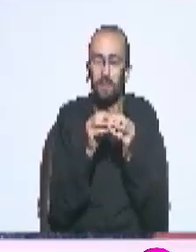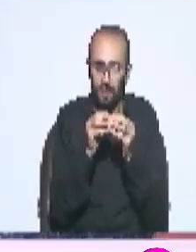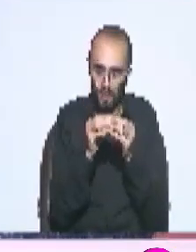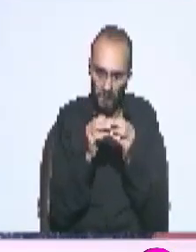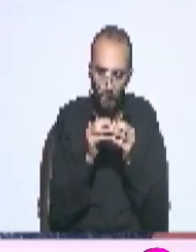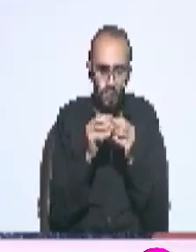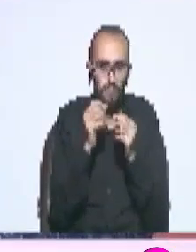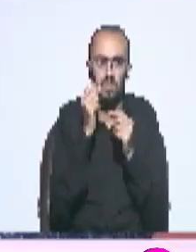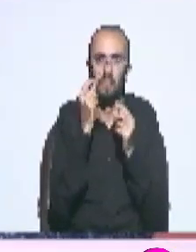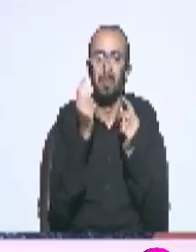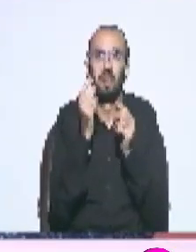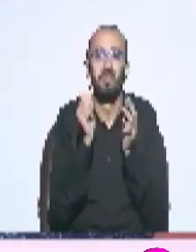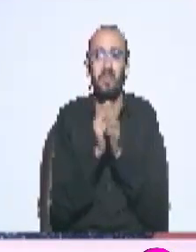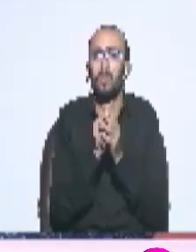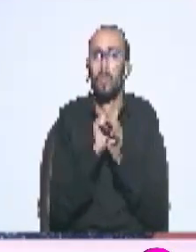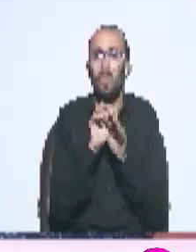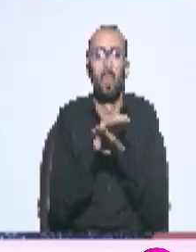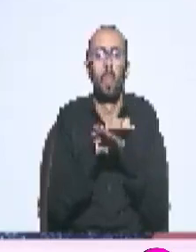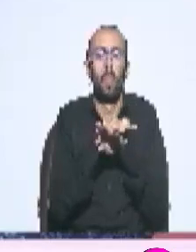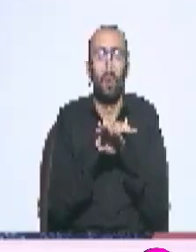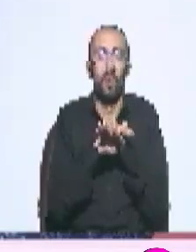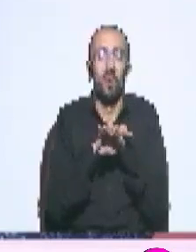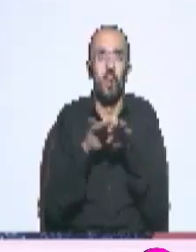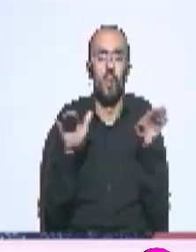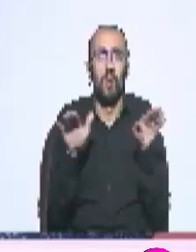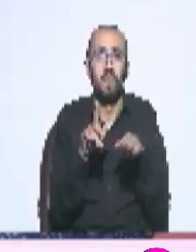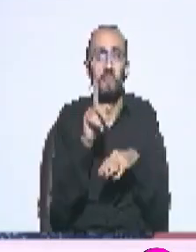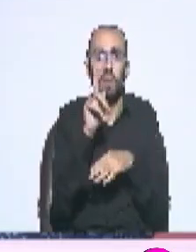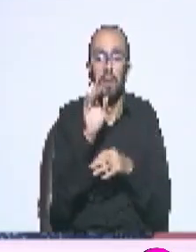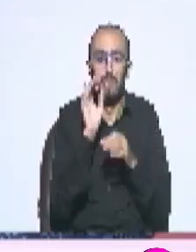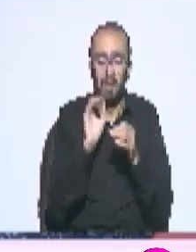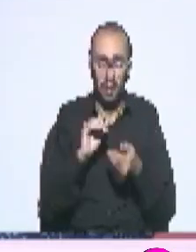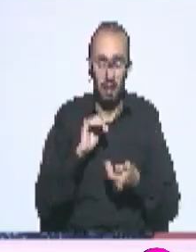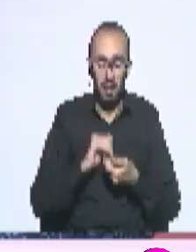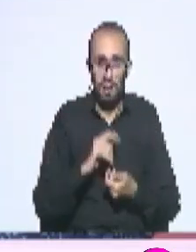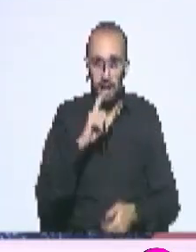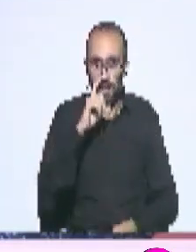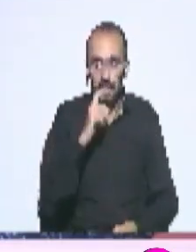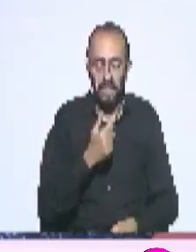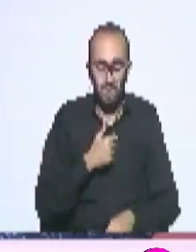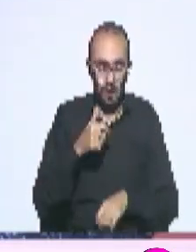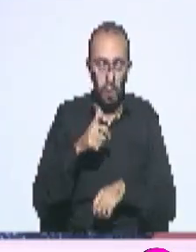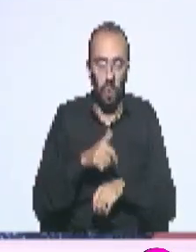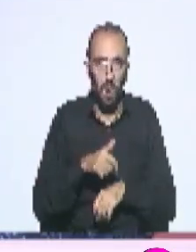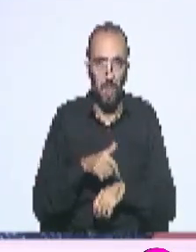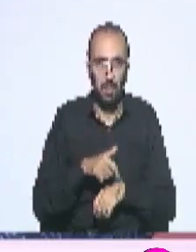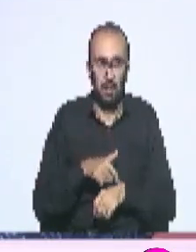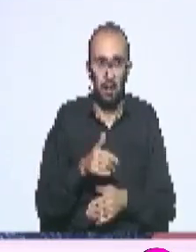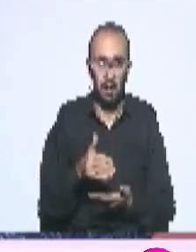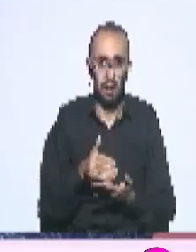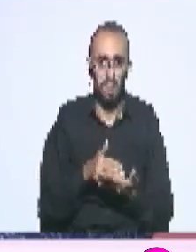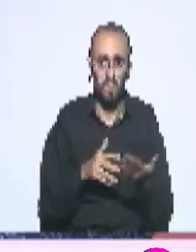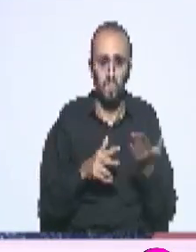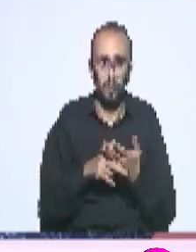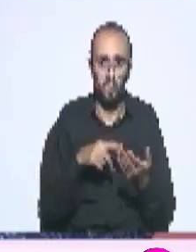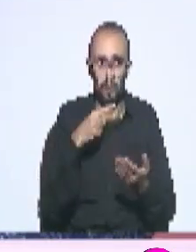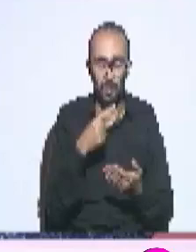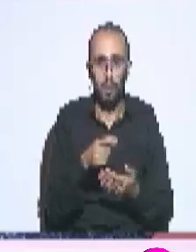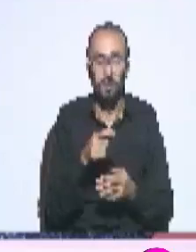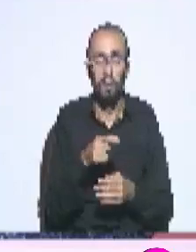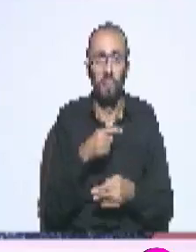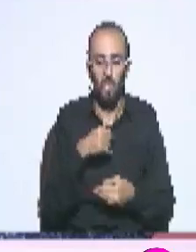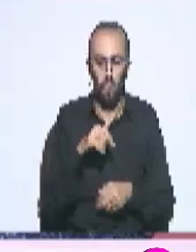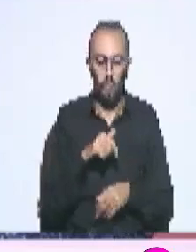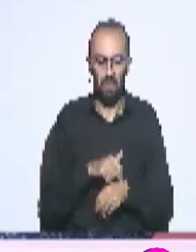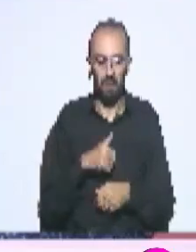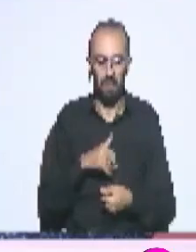بنشوفها في كل البيوت لكن اقدر ان انا ادي لنفسي معاد زي ما كنا بنقول قبل الفاصل ان انا ابقى بعمل فيه